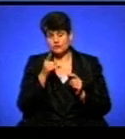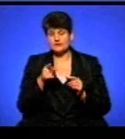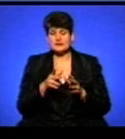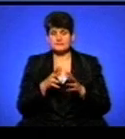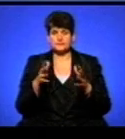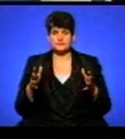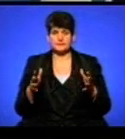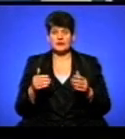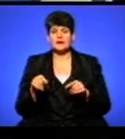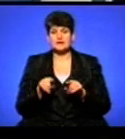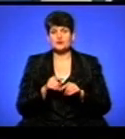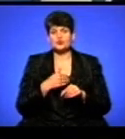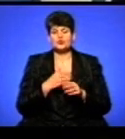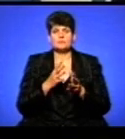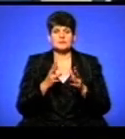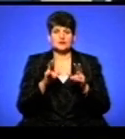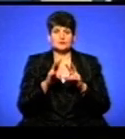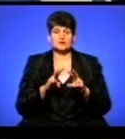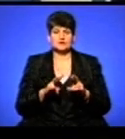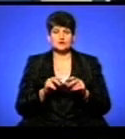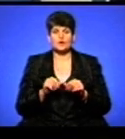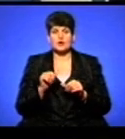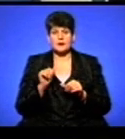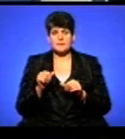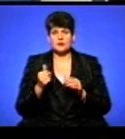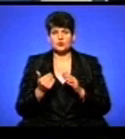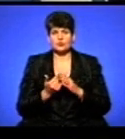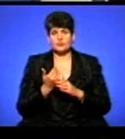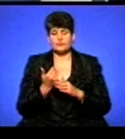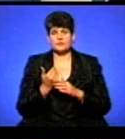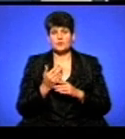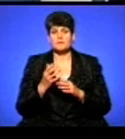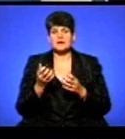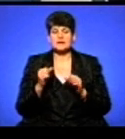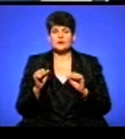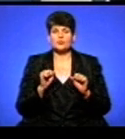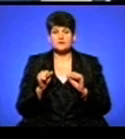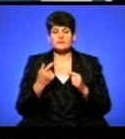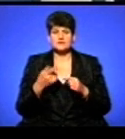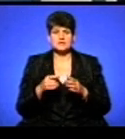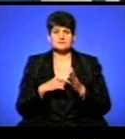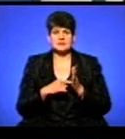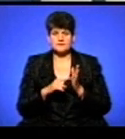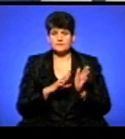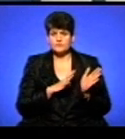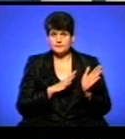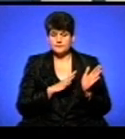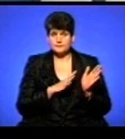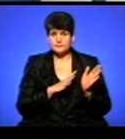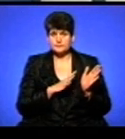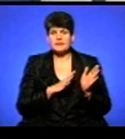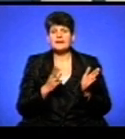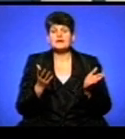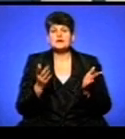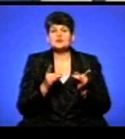І також хочу, щоб ви більше проаналізували, зокрема, нововведення, прийняті урядом, і як ви вже зазначали,